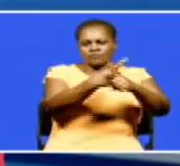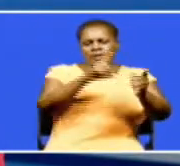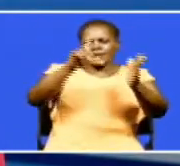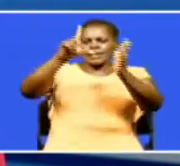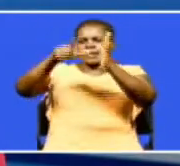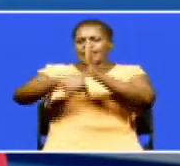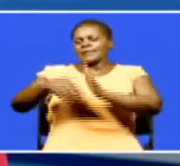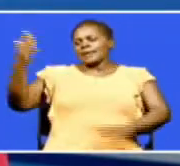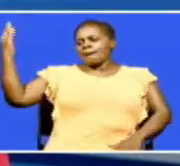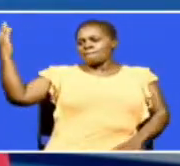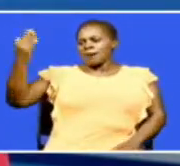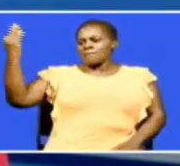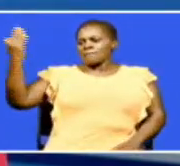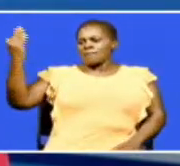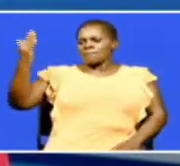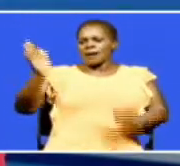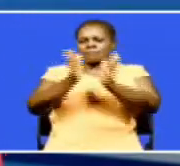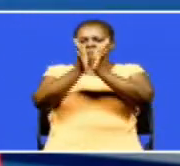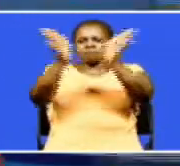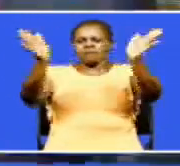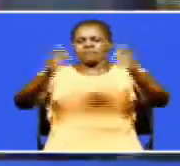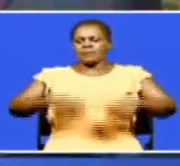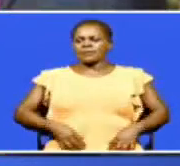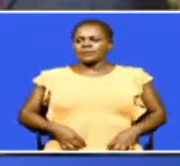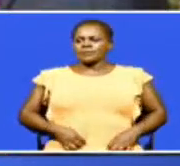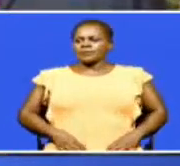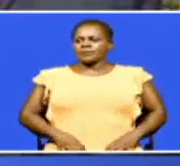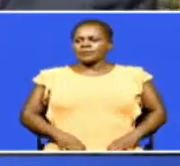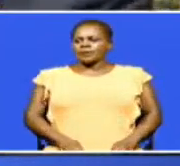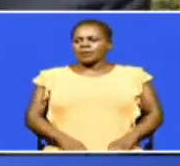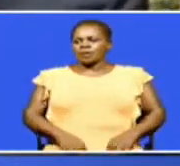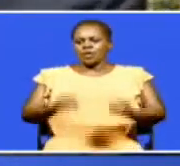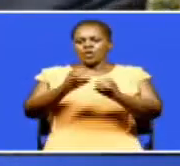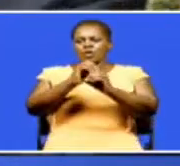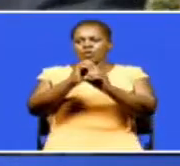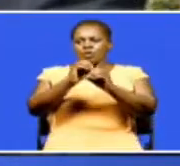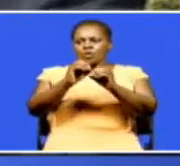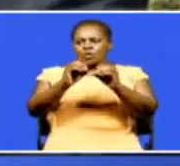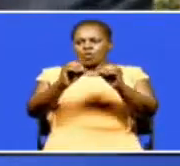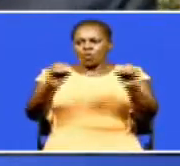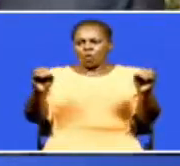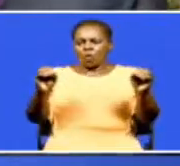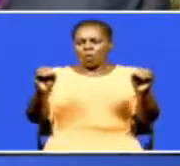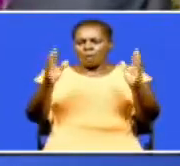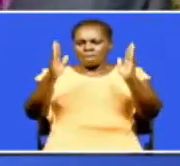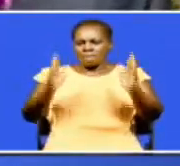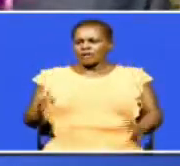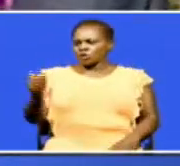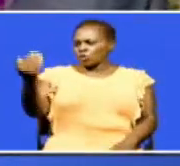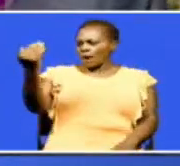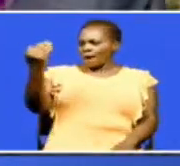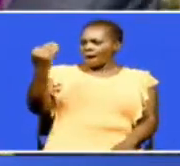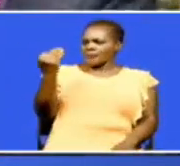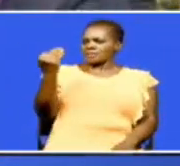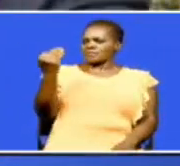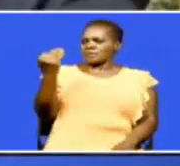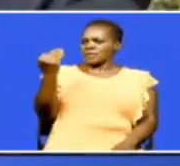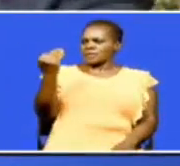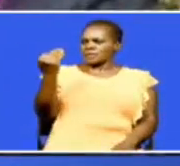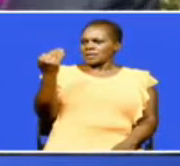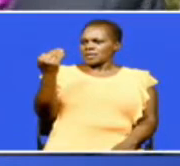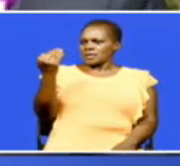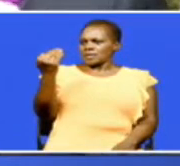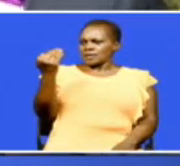baadaye kuhutubia mkutano. Hebu tumsikilize. Hakuna wai ameniuliza kitu ya